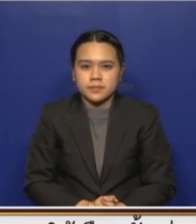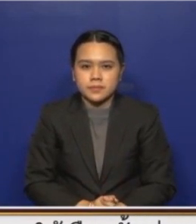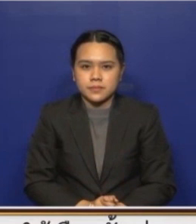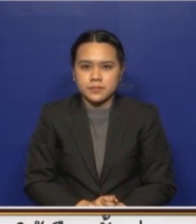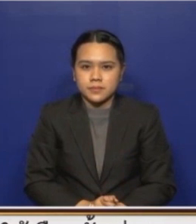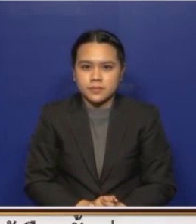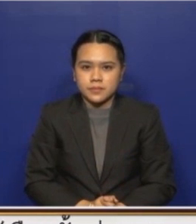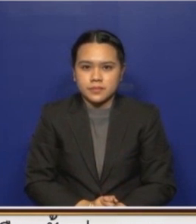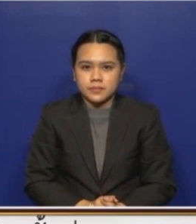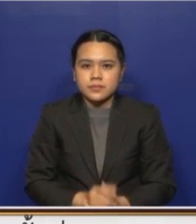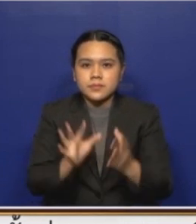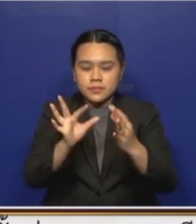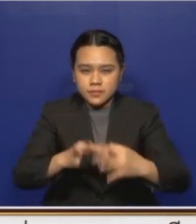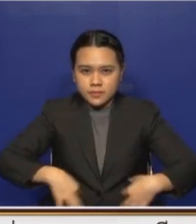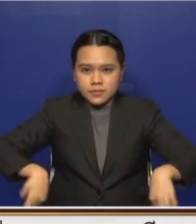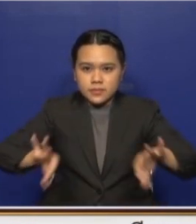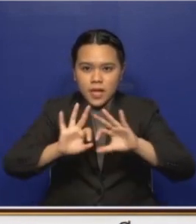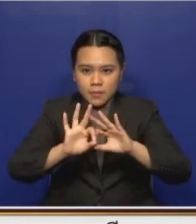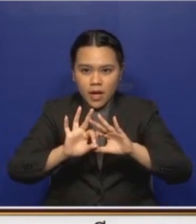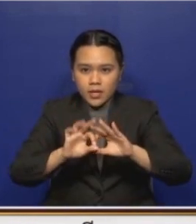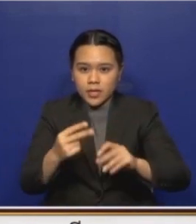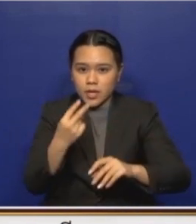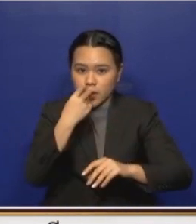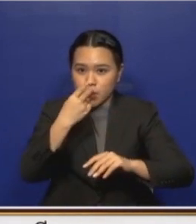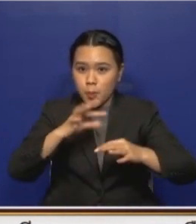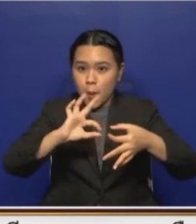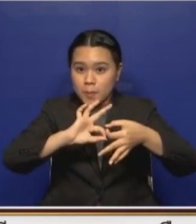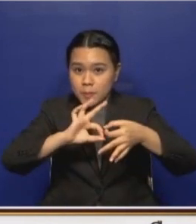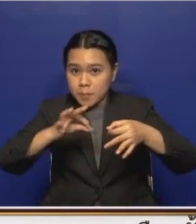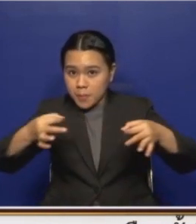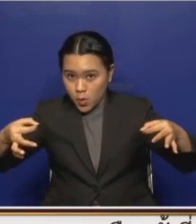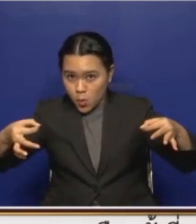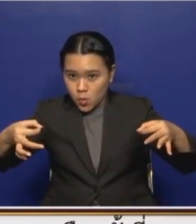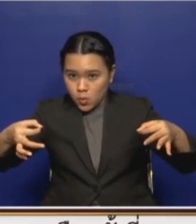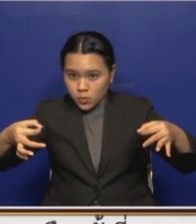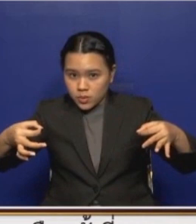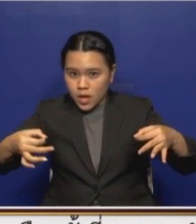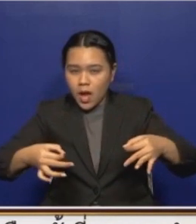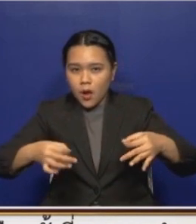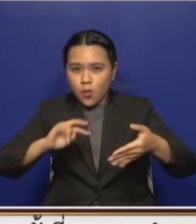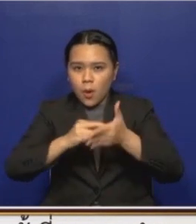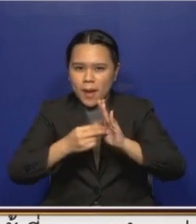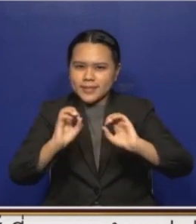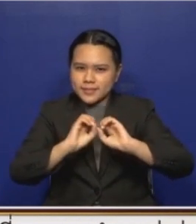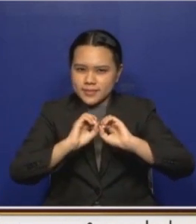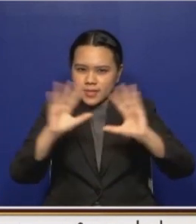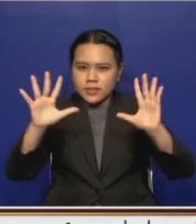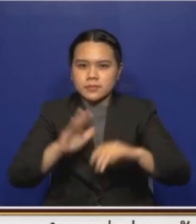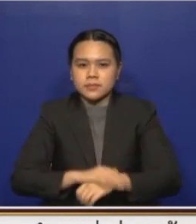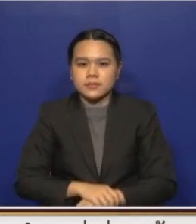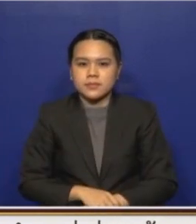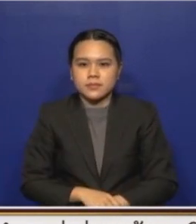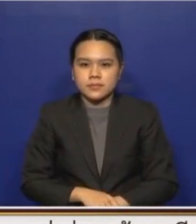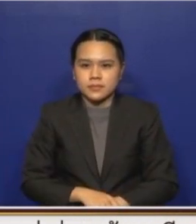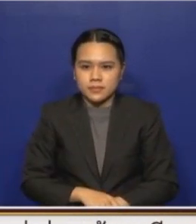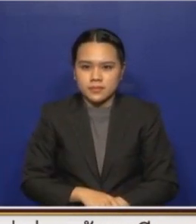ฮะรายได้ของคนไทยฮะอย่างมากก็คงที่หรือน้อยลงฮะและแนวโ